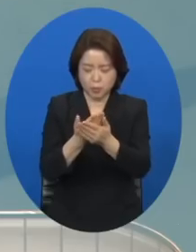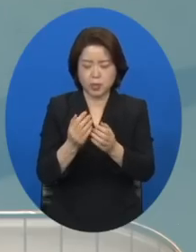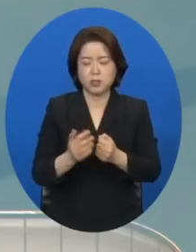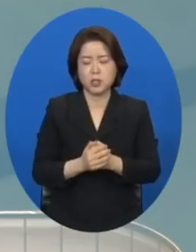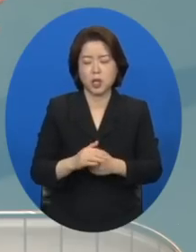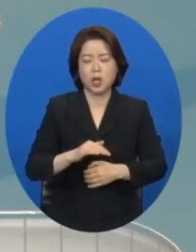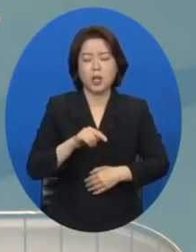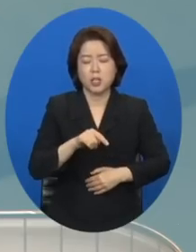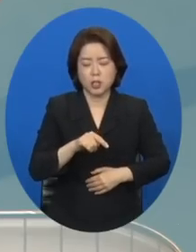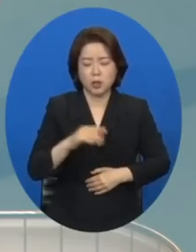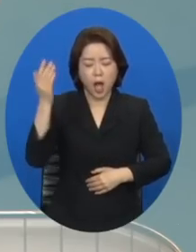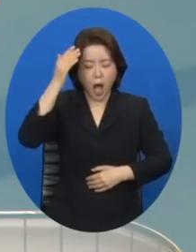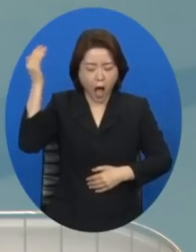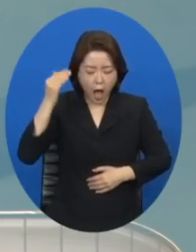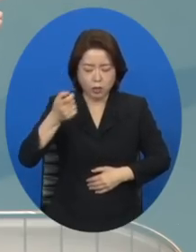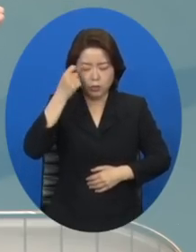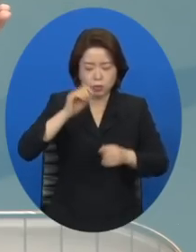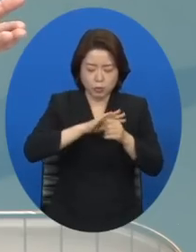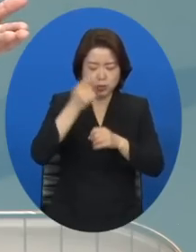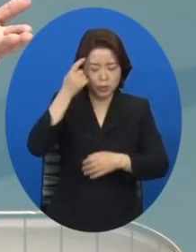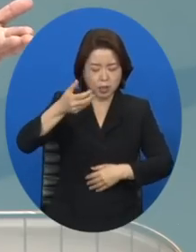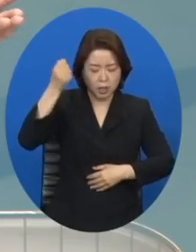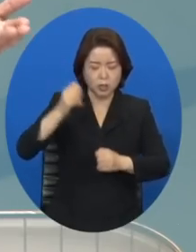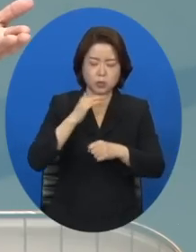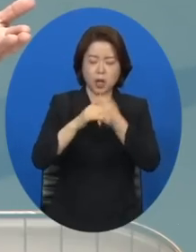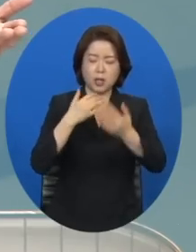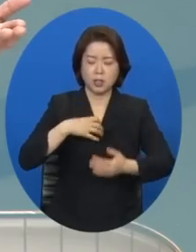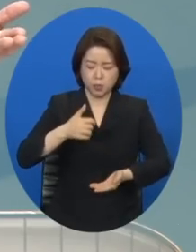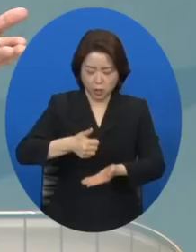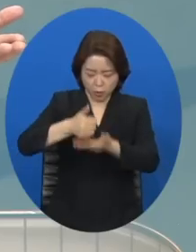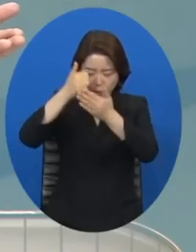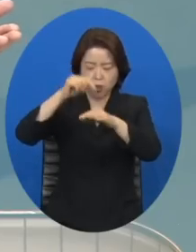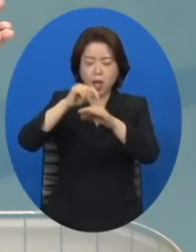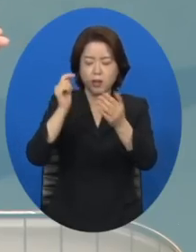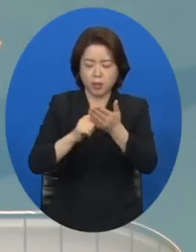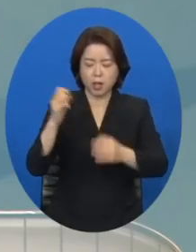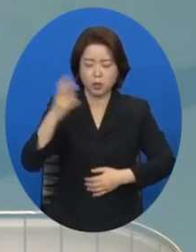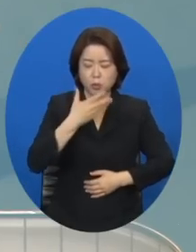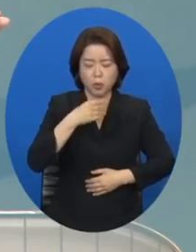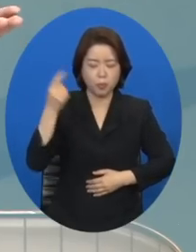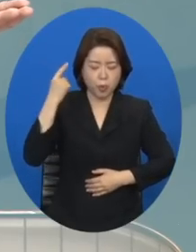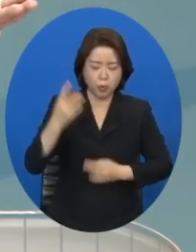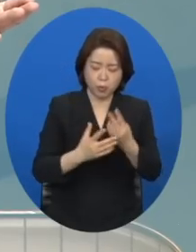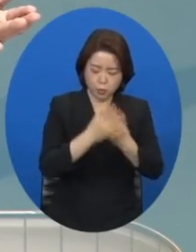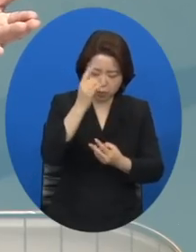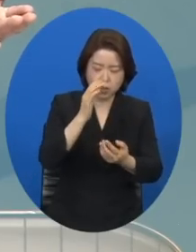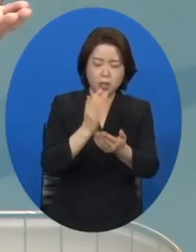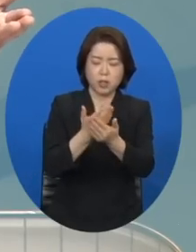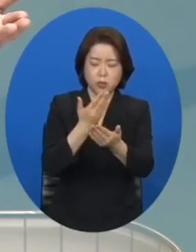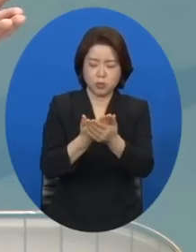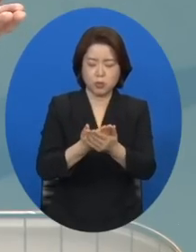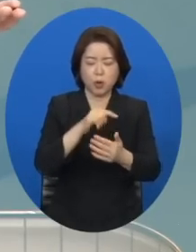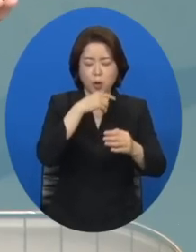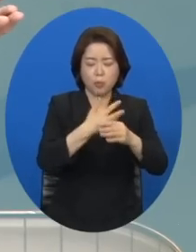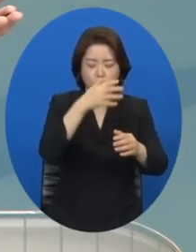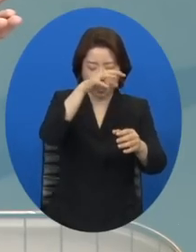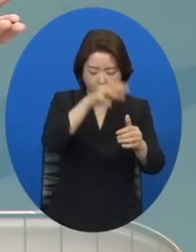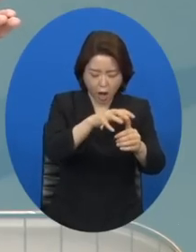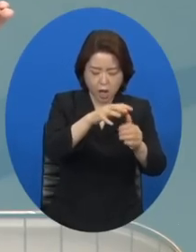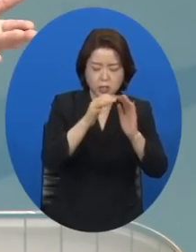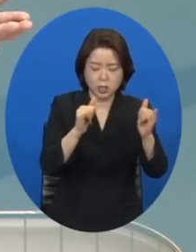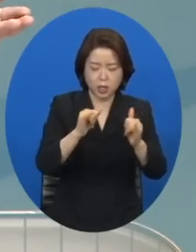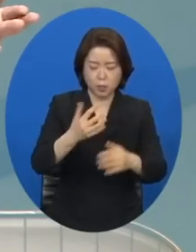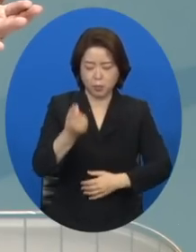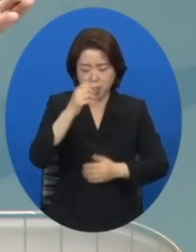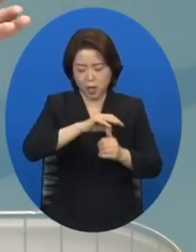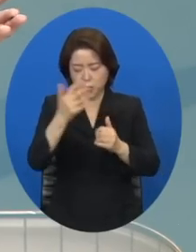우리 하는 대한민국을 긍휼히 여겨 주시고 하나님을 경외하는 나라 또한 복음 통일되게 하여 주시고 북한의 억눌린 자들을